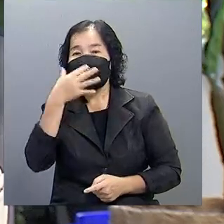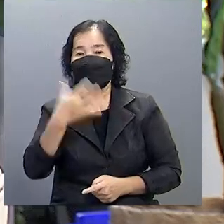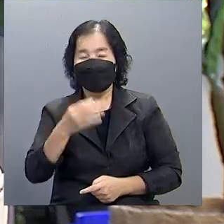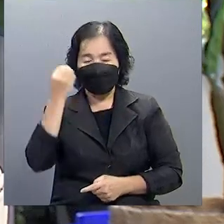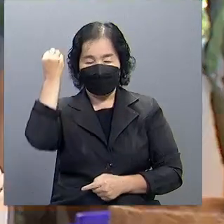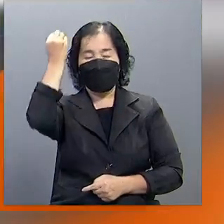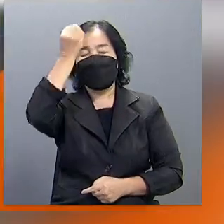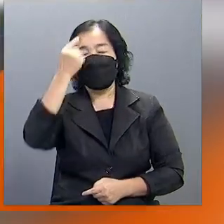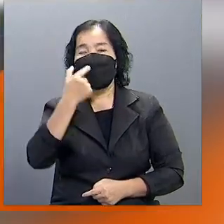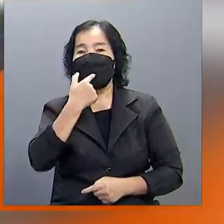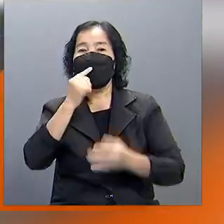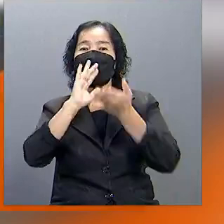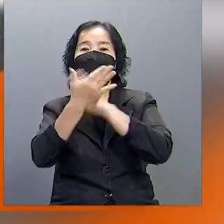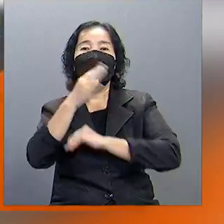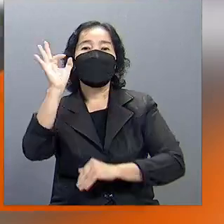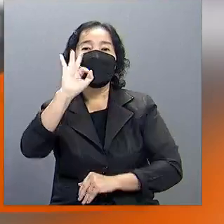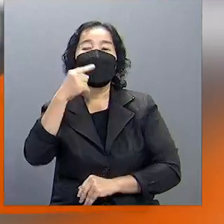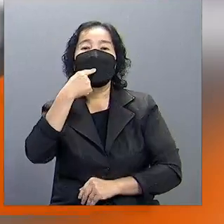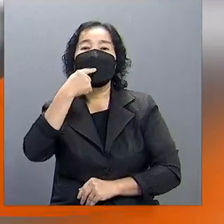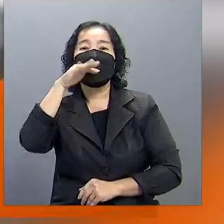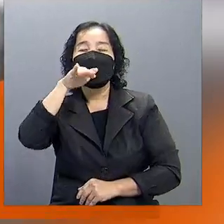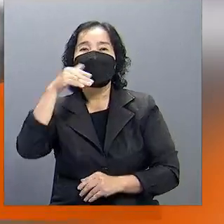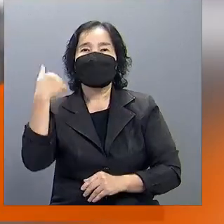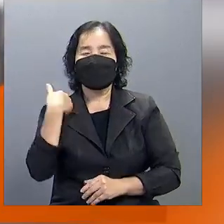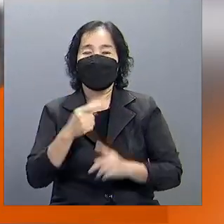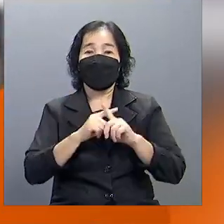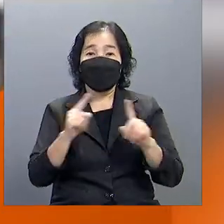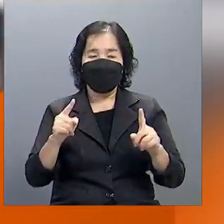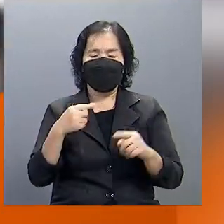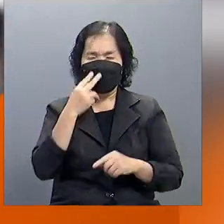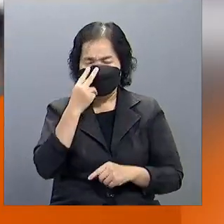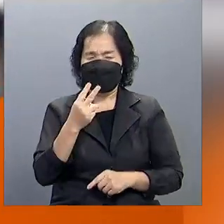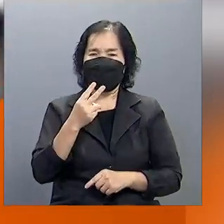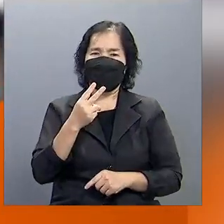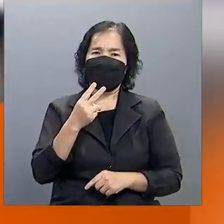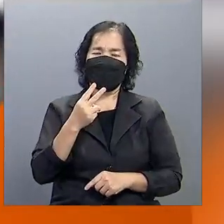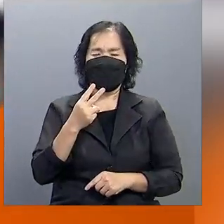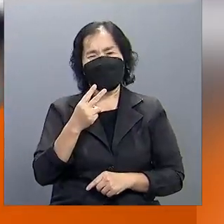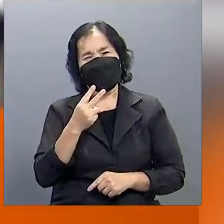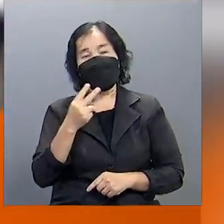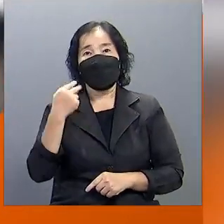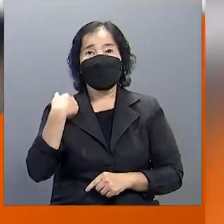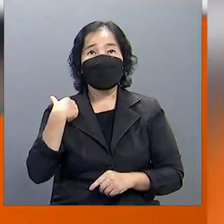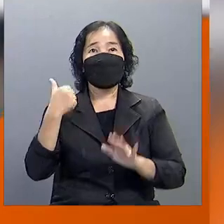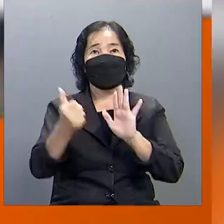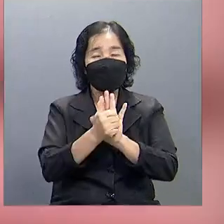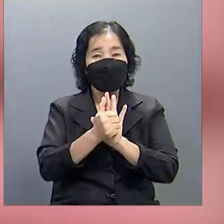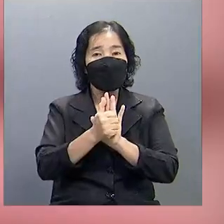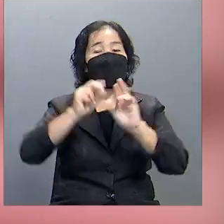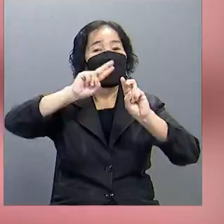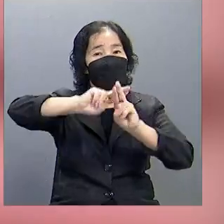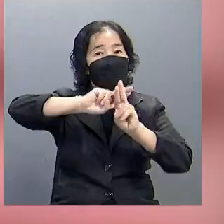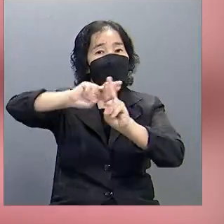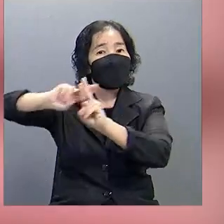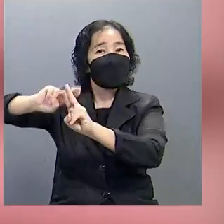ลิ้นเป็นสีฟ้าจนที่รู้จักกันว่ายาริม Fastแต่เราเห็นแบบนี้คุณประสบแล้วมีแฮชแท็กแล้วหรอคะเนี่ยเออวัยรุ่นมีม้า